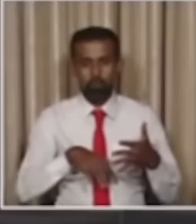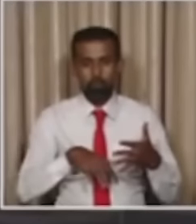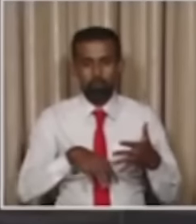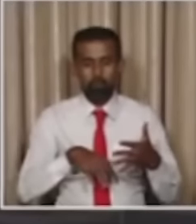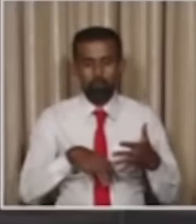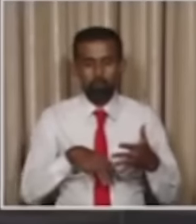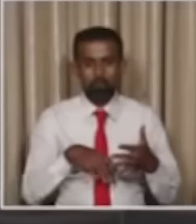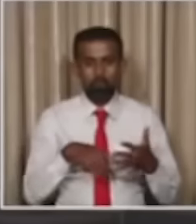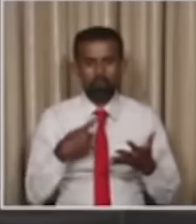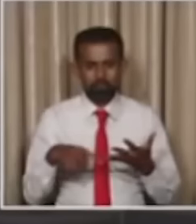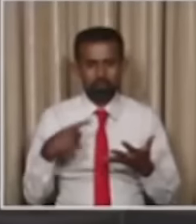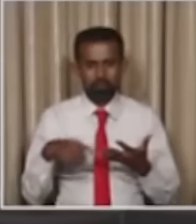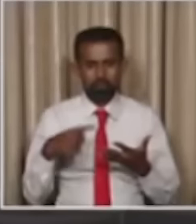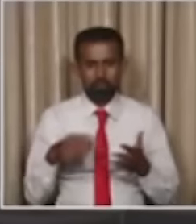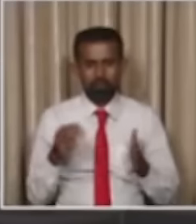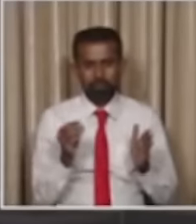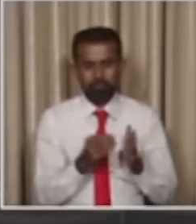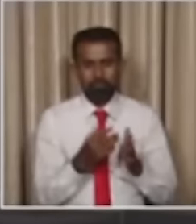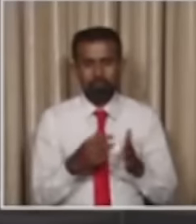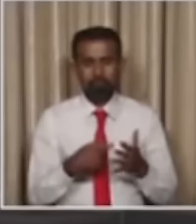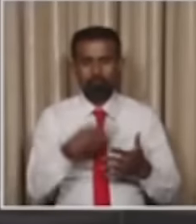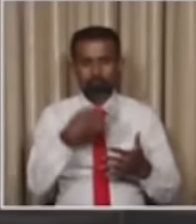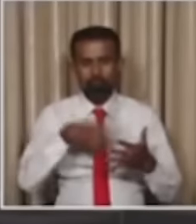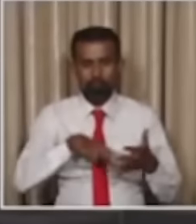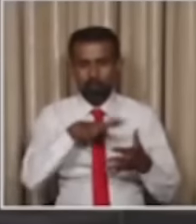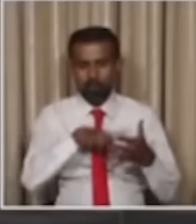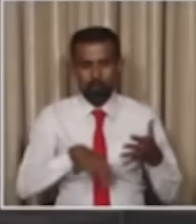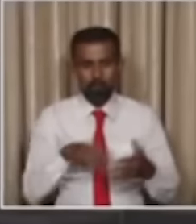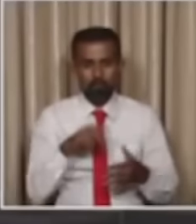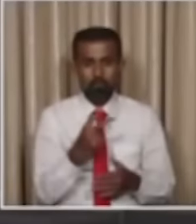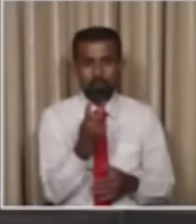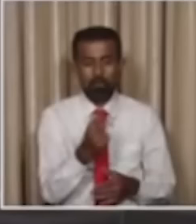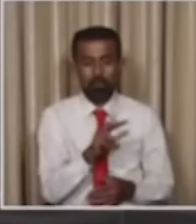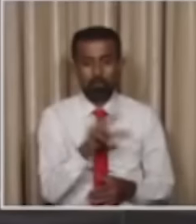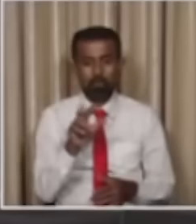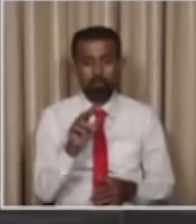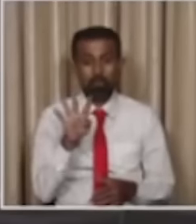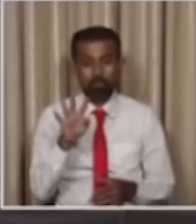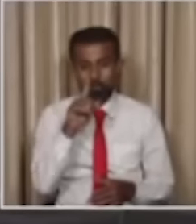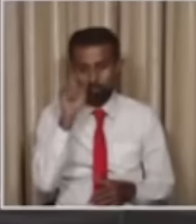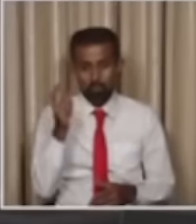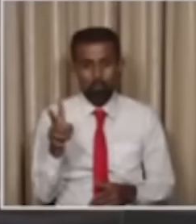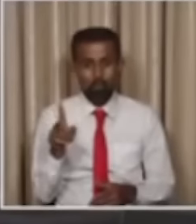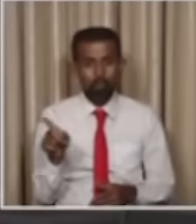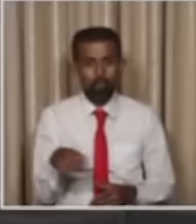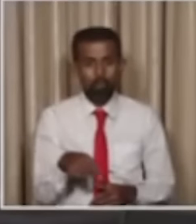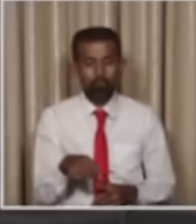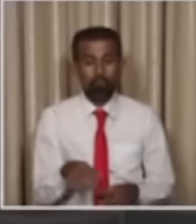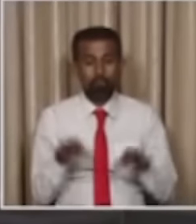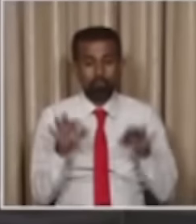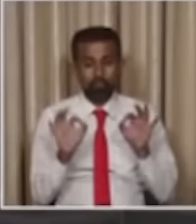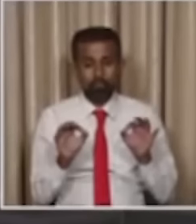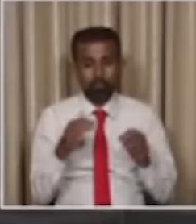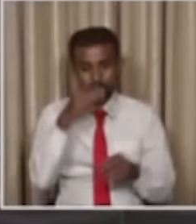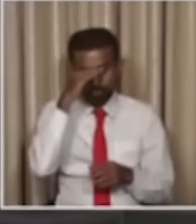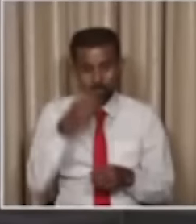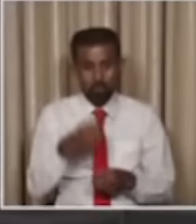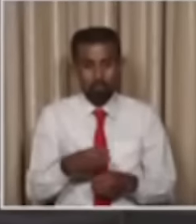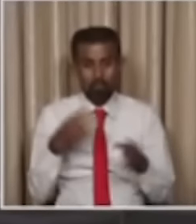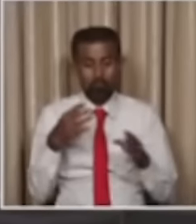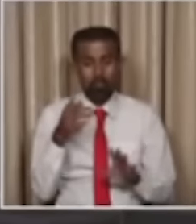වාර්තාවල් කීපයක් ගැන තියෙනවා. වාර්තා පදනම් කරගෙන 2018-04 දින හරියටම පාස්කු විරිදෙන